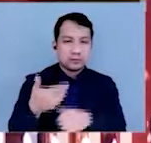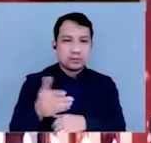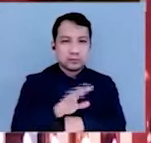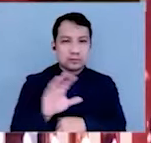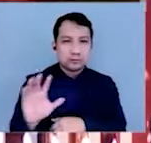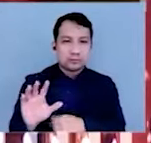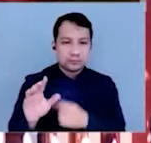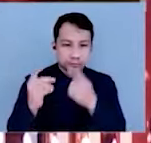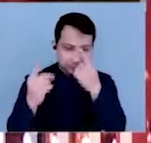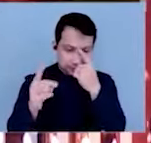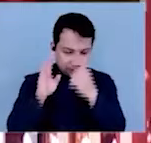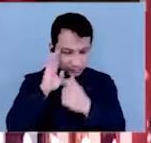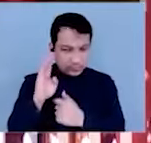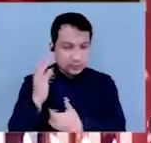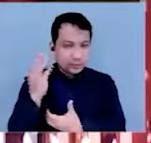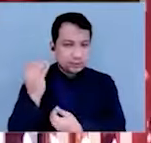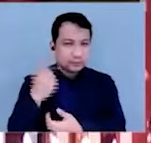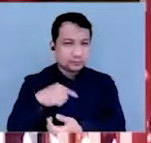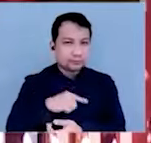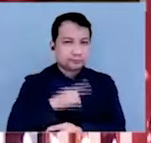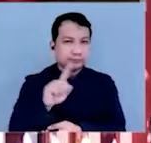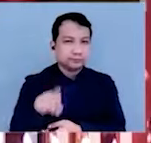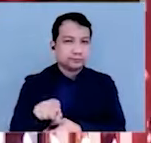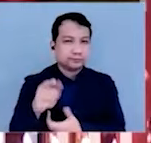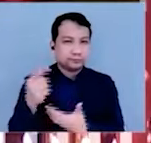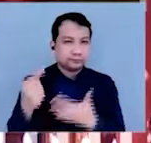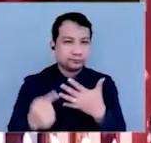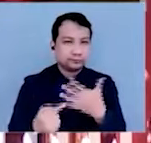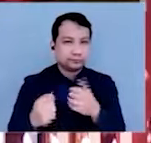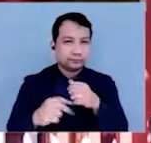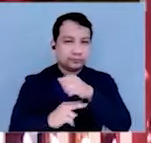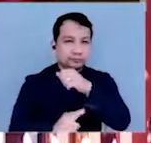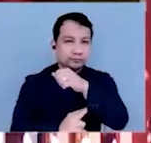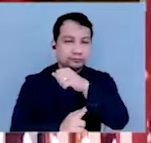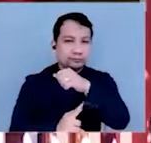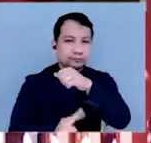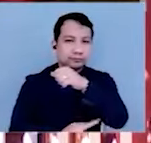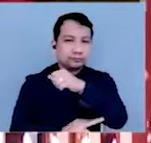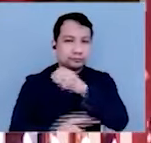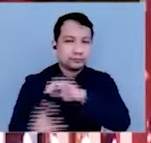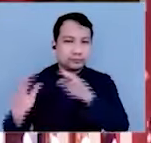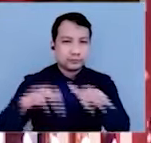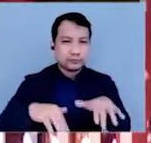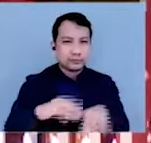si Brian Basa. Brian, ano-ano bang mga tulay ang tinamaan ng mga inanod na barge?